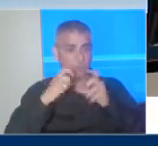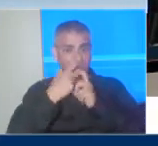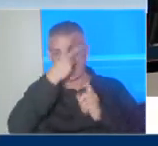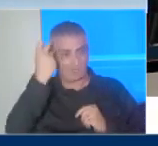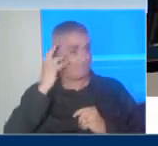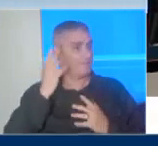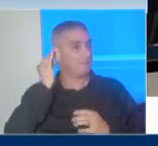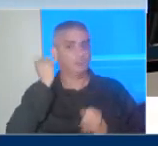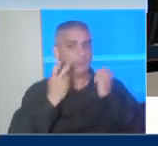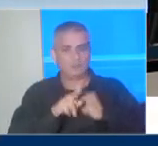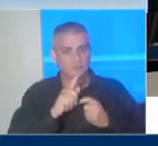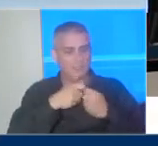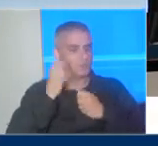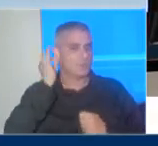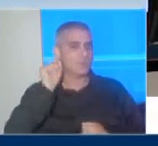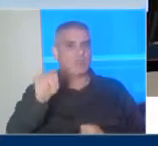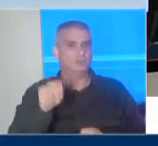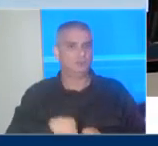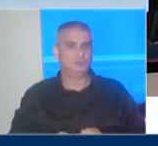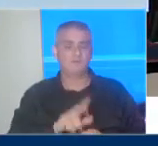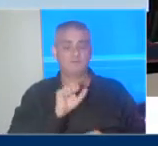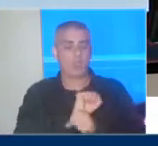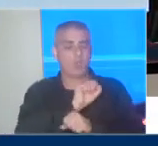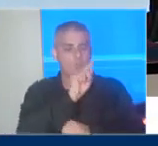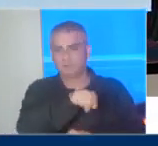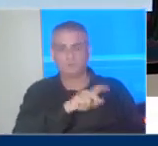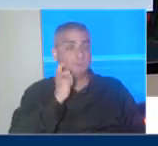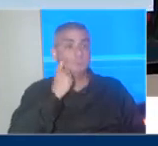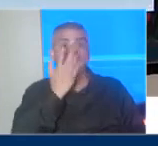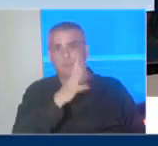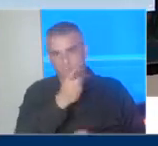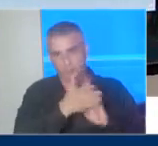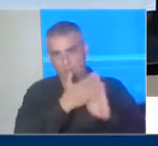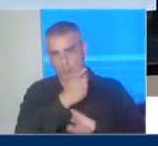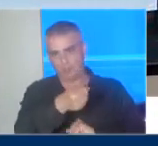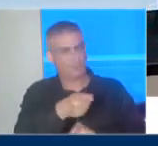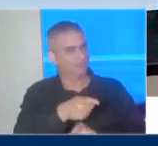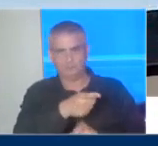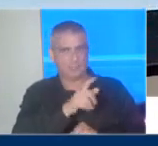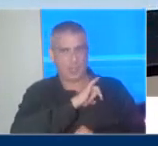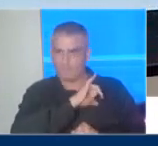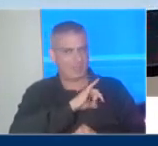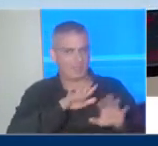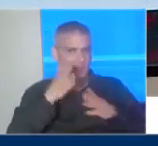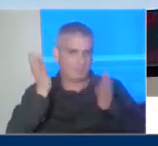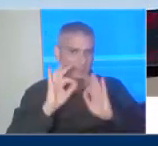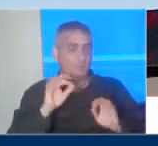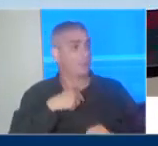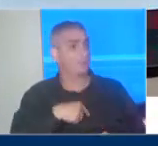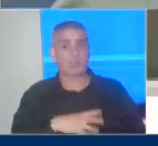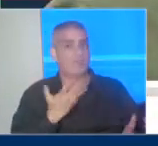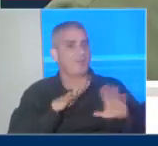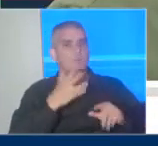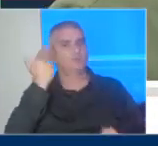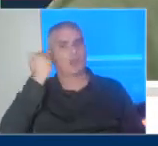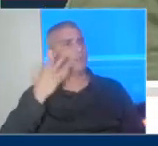הערבי ואיך נשים נרצחות, זה ארגוני הנשים והאופוזיציה. זה מגוחך מה שאתה אומר. זה לא מעניין את הממשלה הזאת. אני אומר לך, איפה